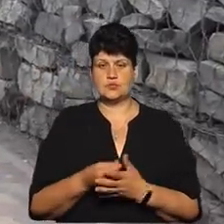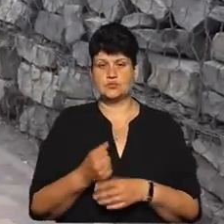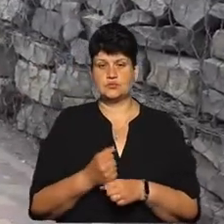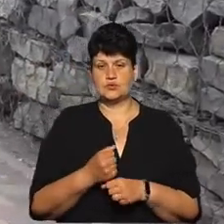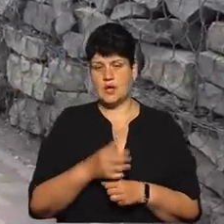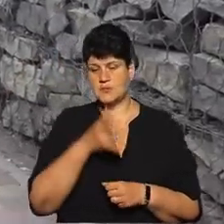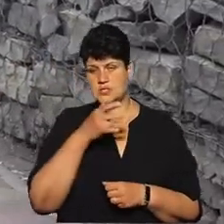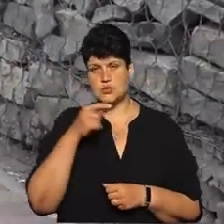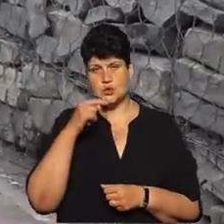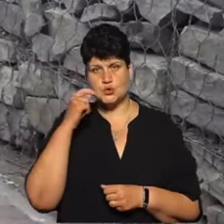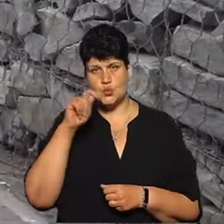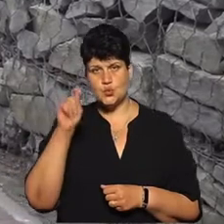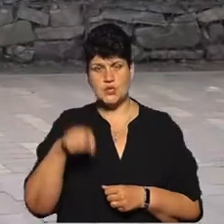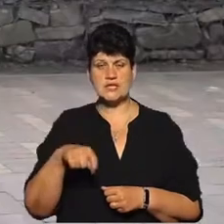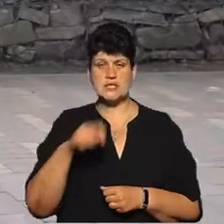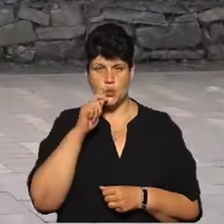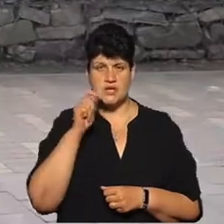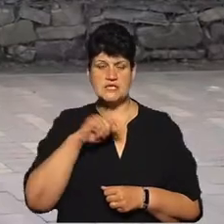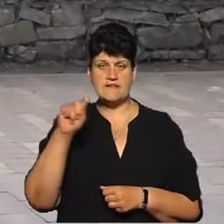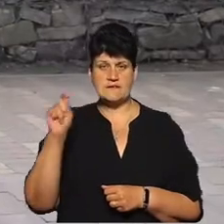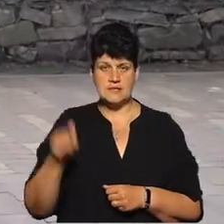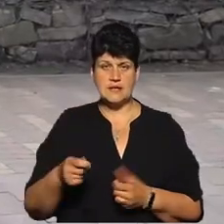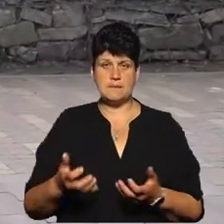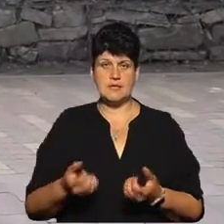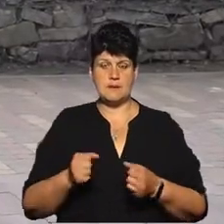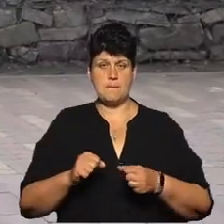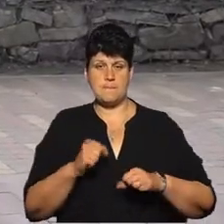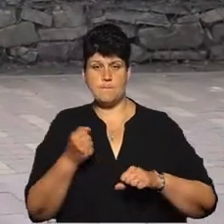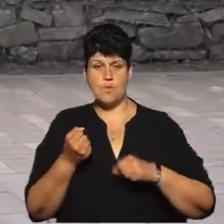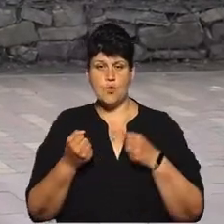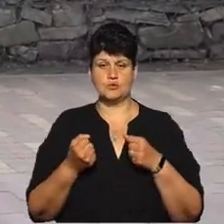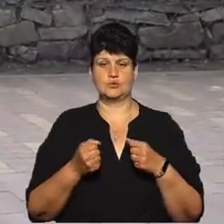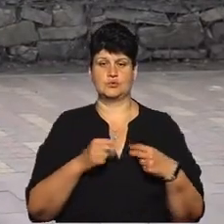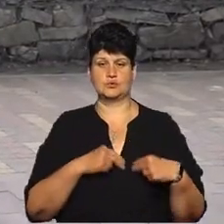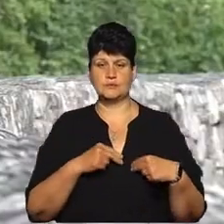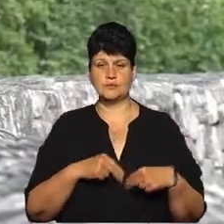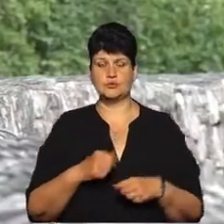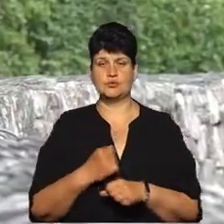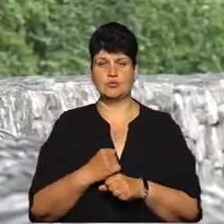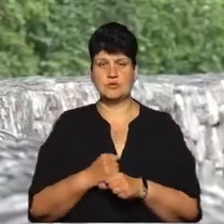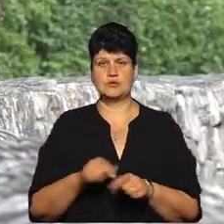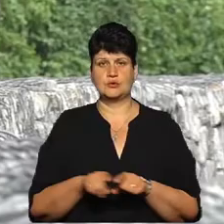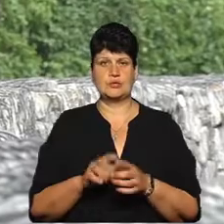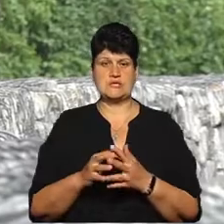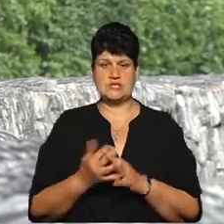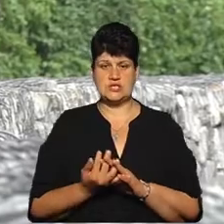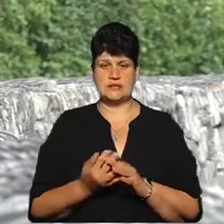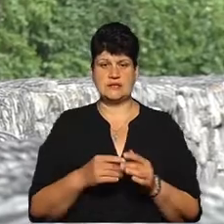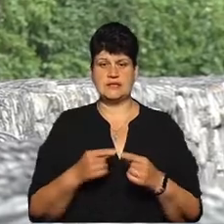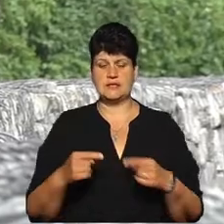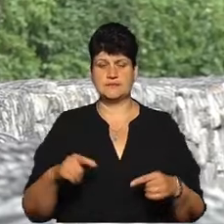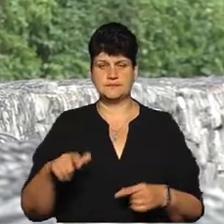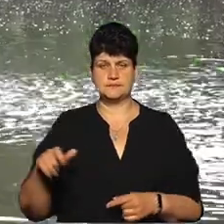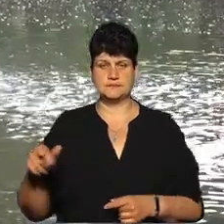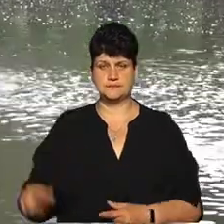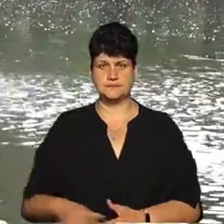війни. Ініціативу підтримали студентські подруги, колеги з роботи, односельчани та небайдужі люди. Людмила Подькалець, Андрій Бодак. Новини